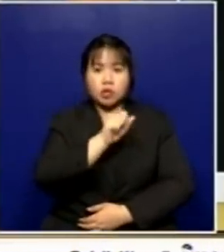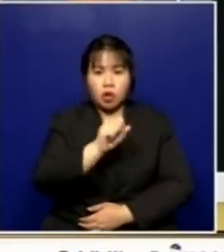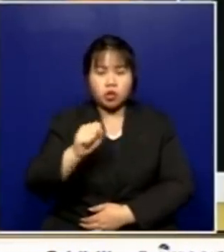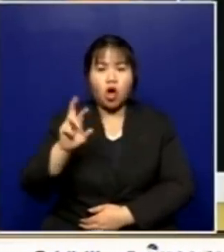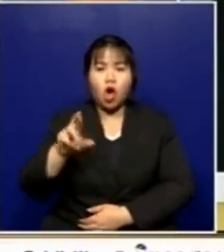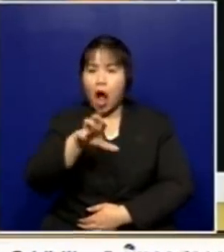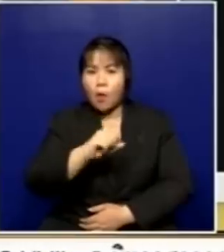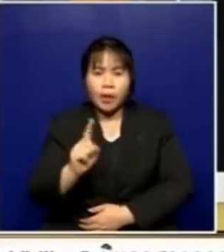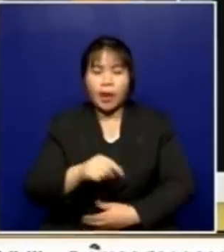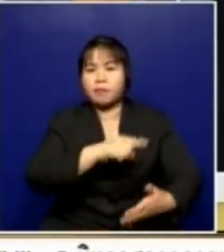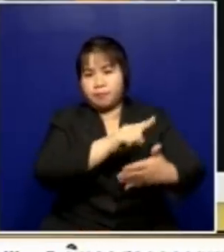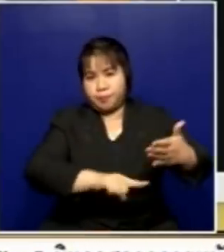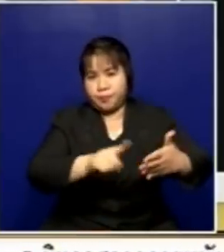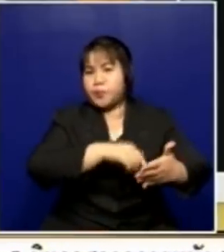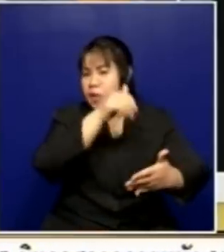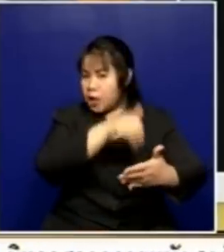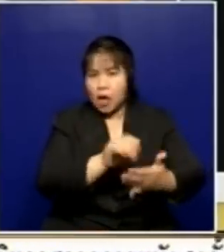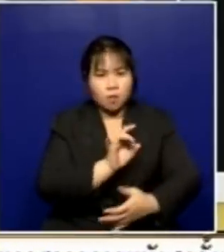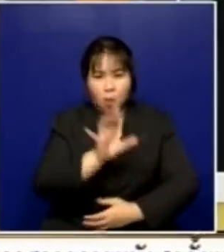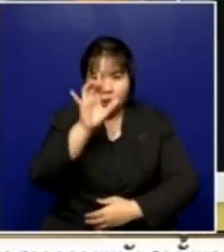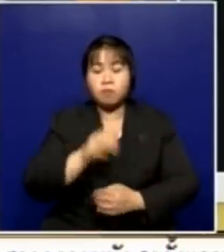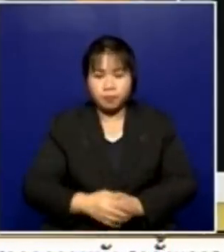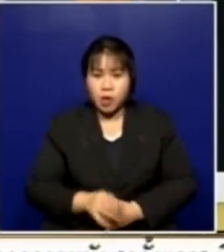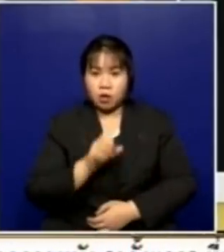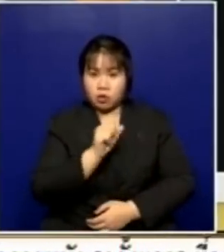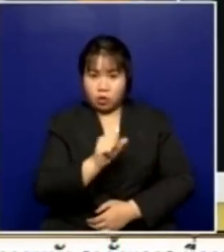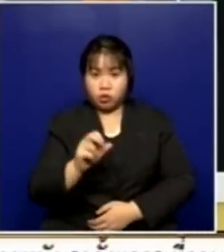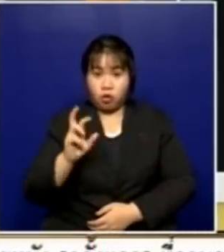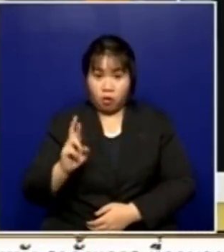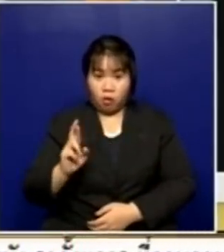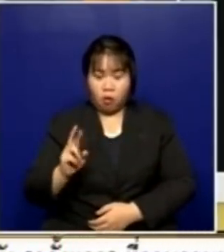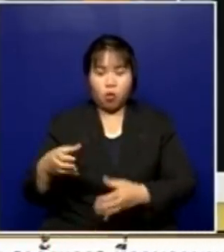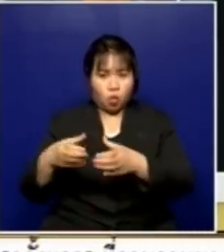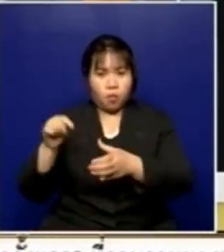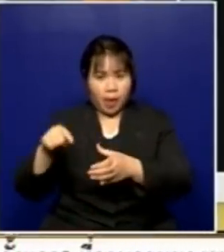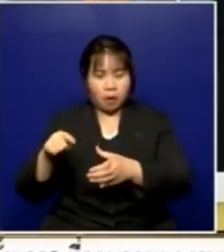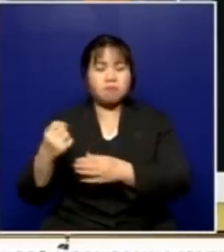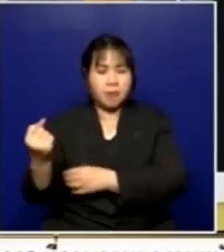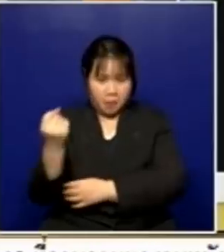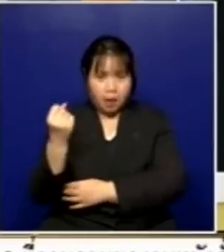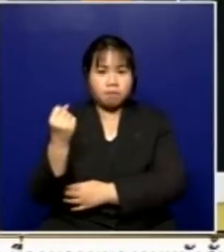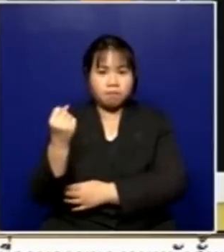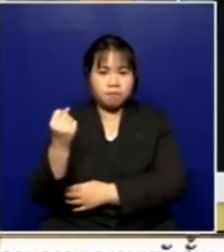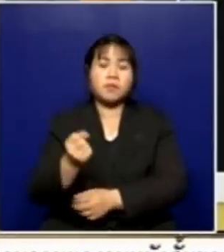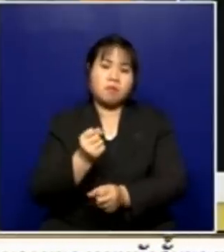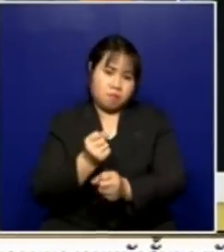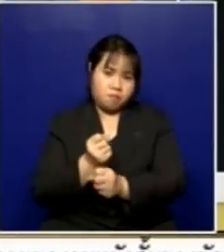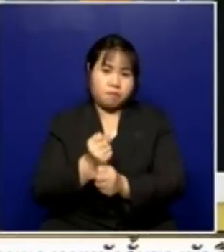กเลอกตั้ง 100%และสมาชิกสอสรอเหล่านั้นกจะตองมีอำนาจในการ